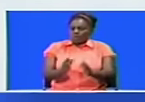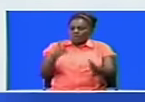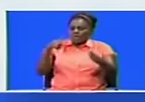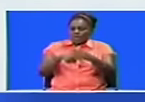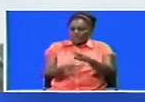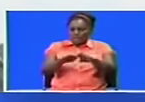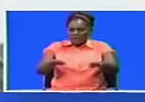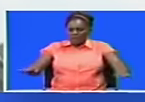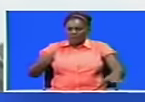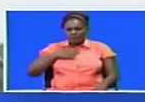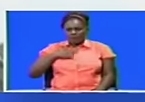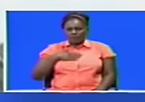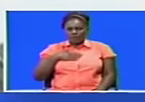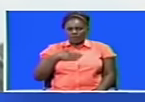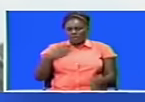katika